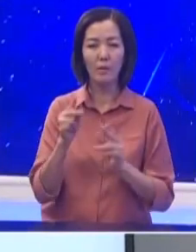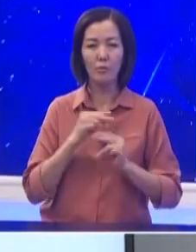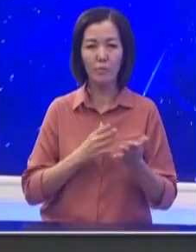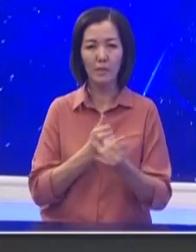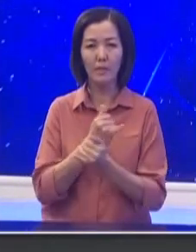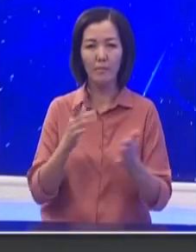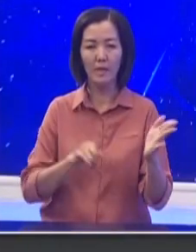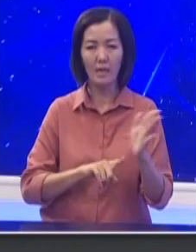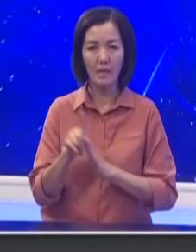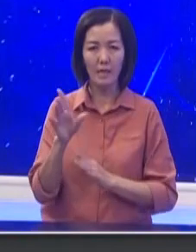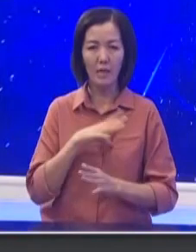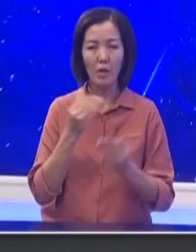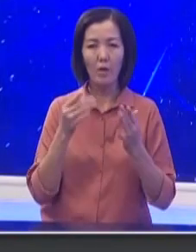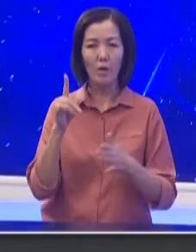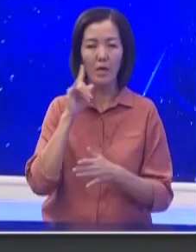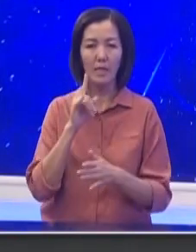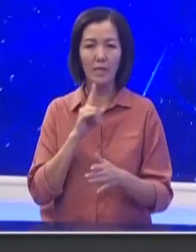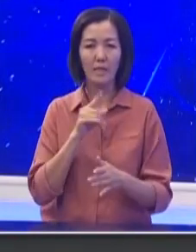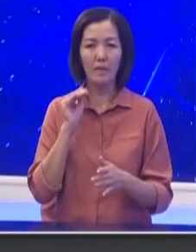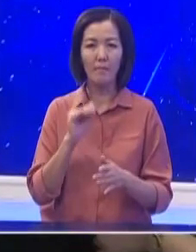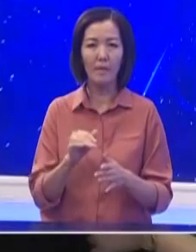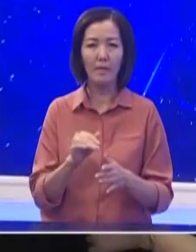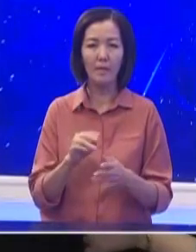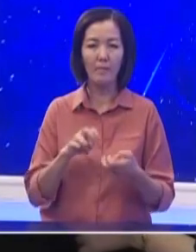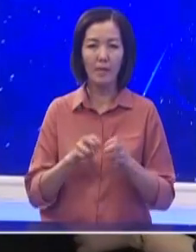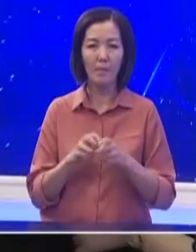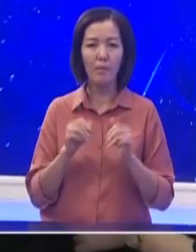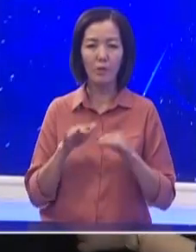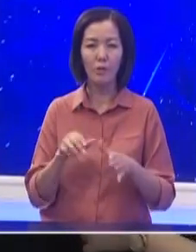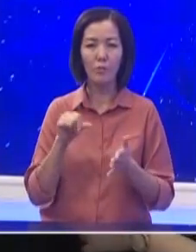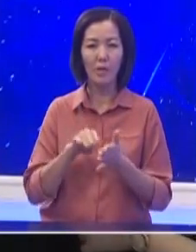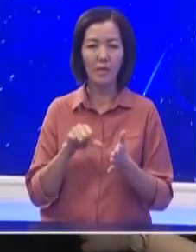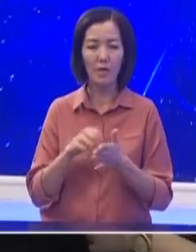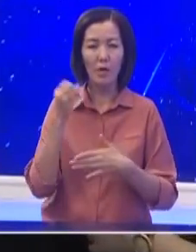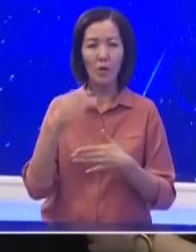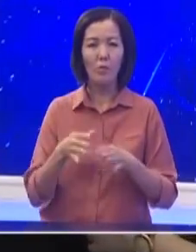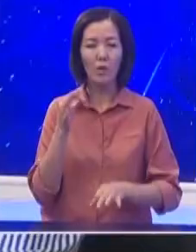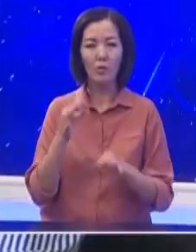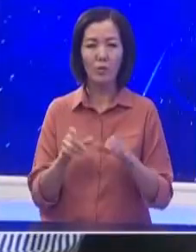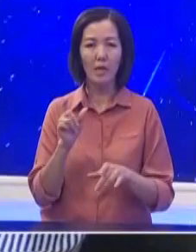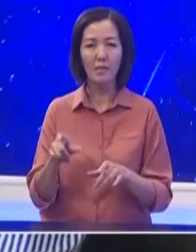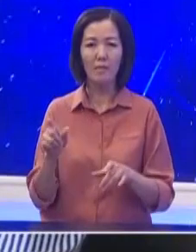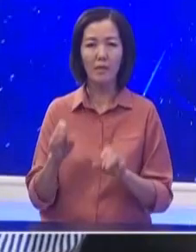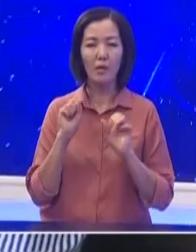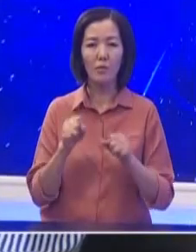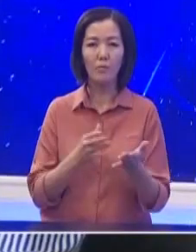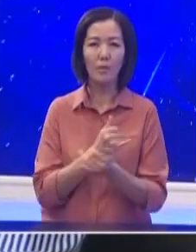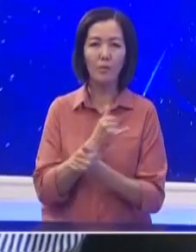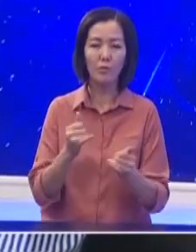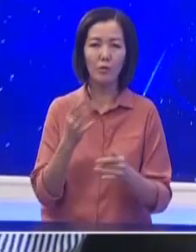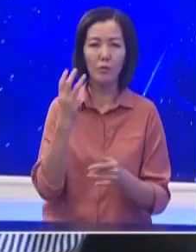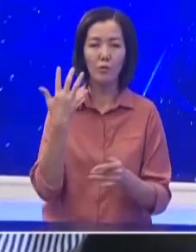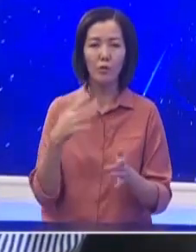істеп келеді. Бүгінгі таңда Қазақстанда олар мыңнан аса түйткілдің оң шешілуіне қатысқан. Орталық сотында азаматтарға құқықты қызмет